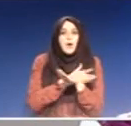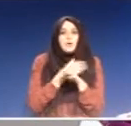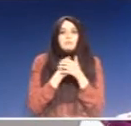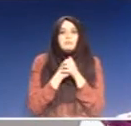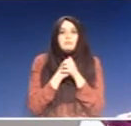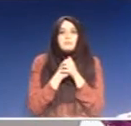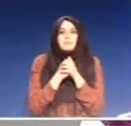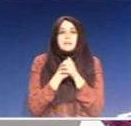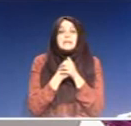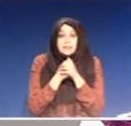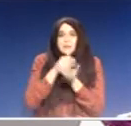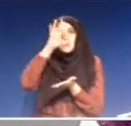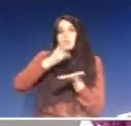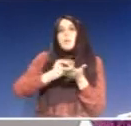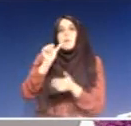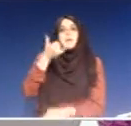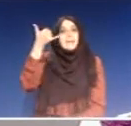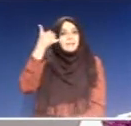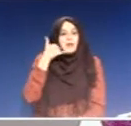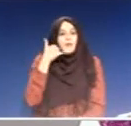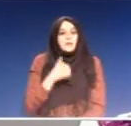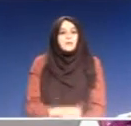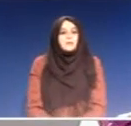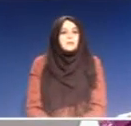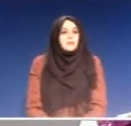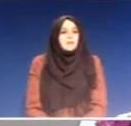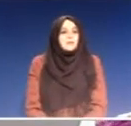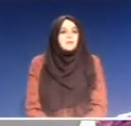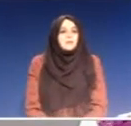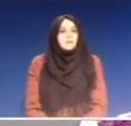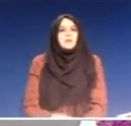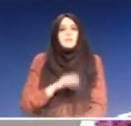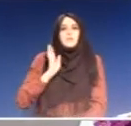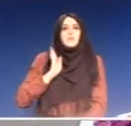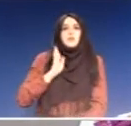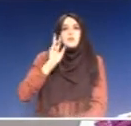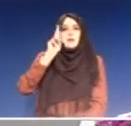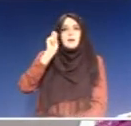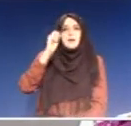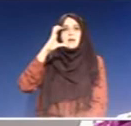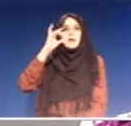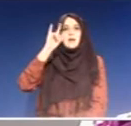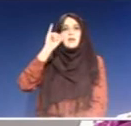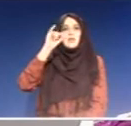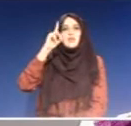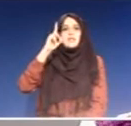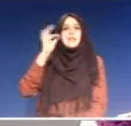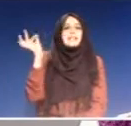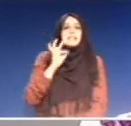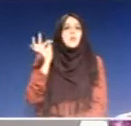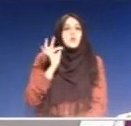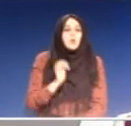دعونا نستقبل أول مكالمة. يقول سعيد السيد رشيد من ولاية تيزي وزو. السلام عليكم